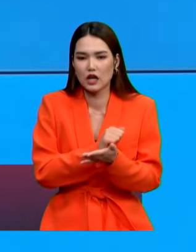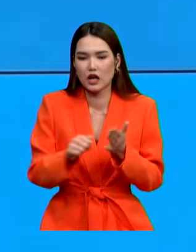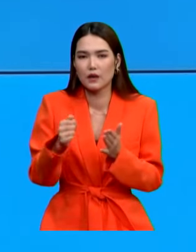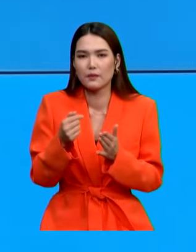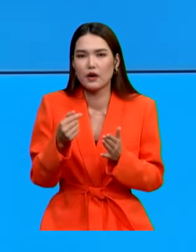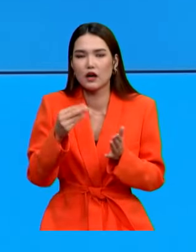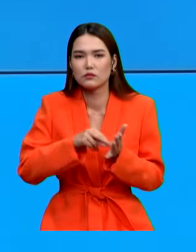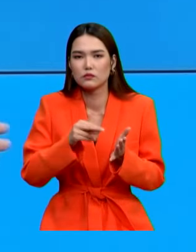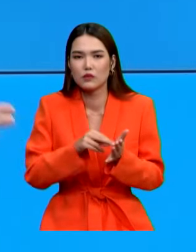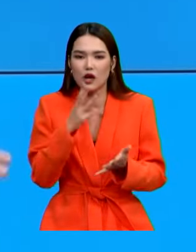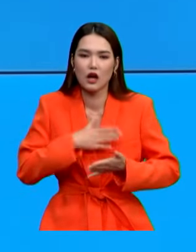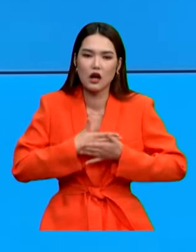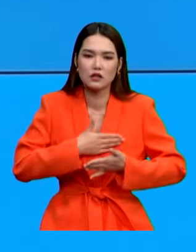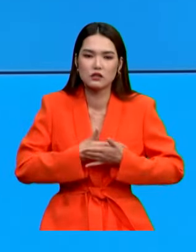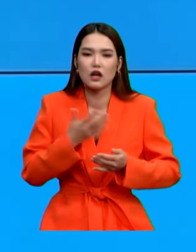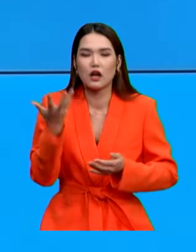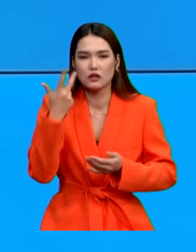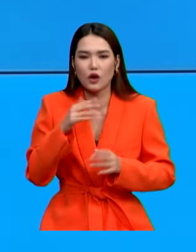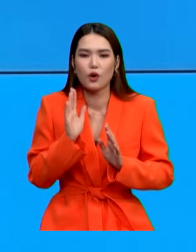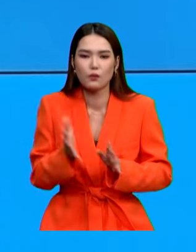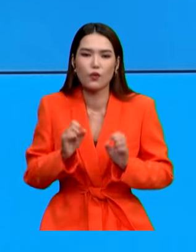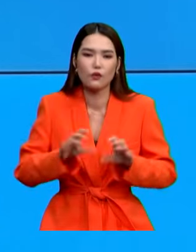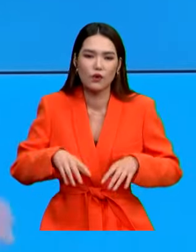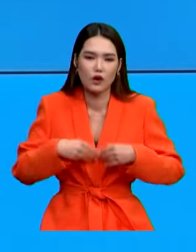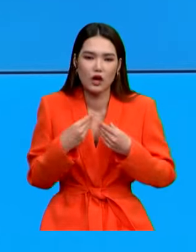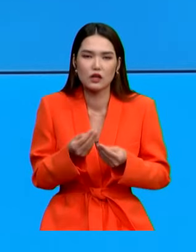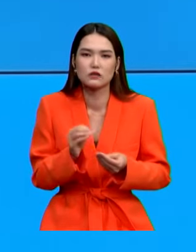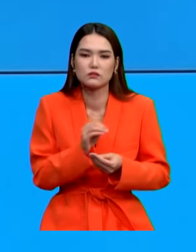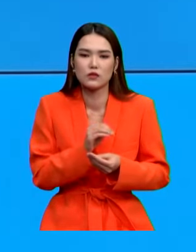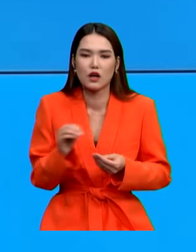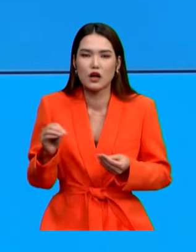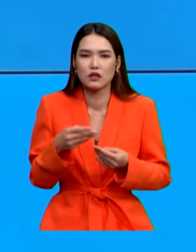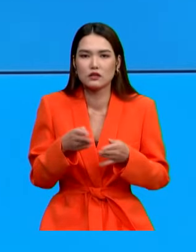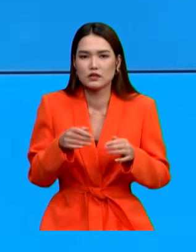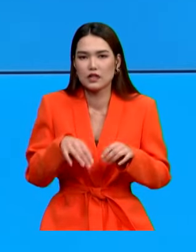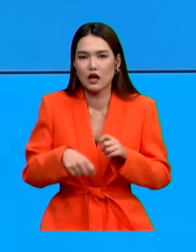реальные доходы. Вот тогда будет возможно выявить, да, какие-то правонарушения.